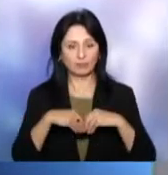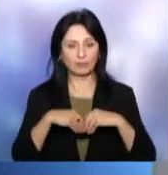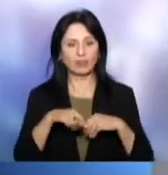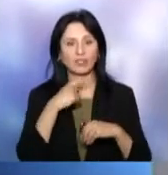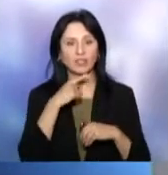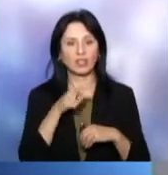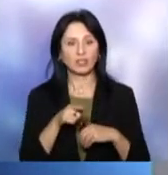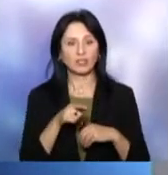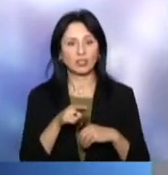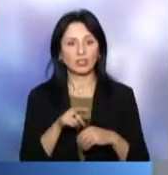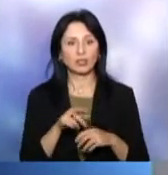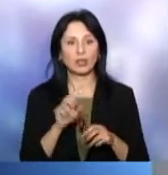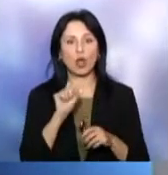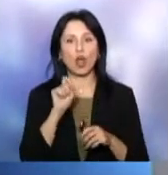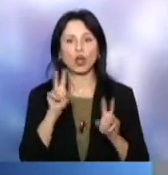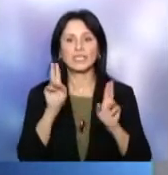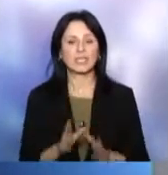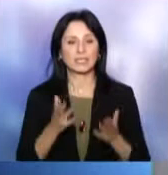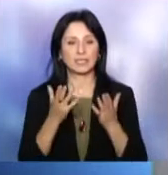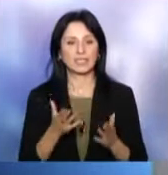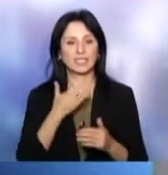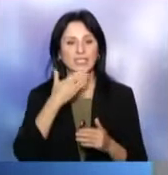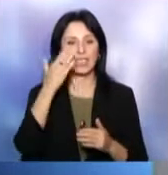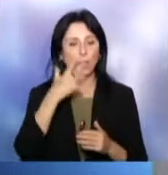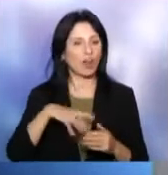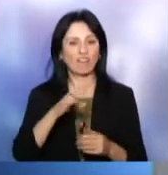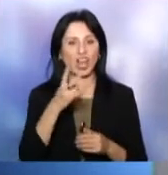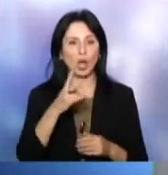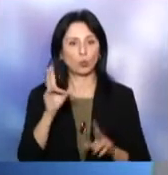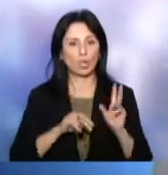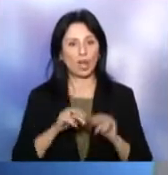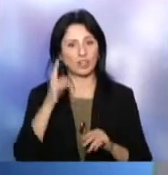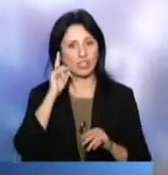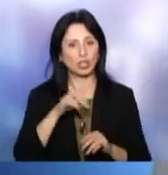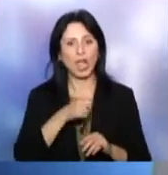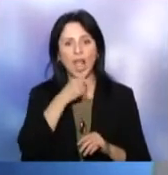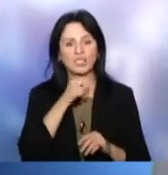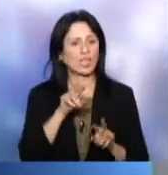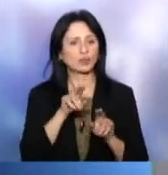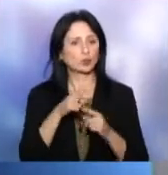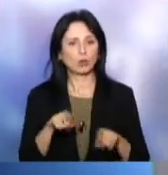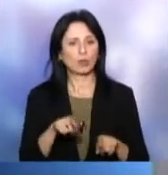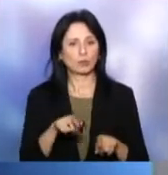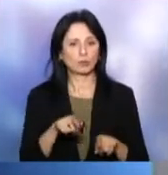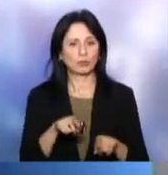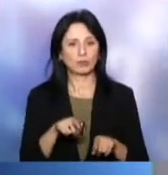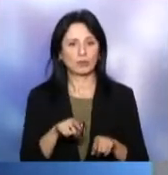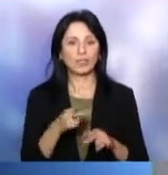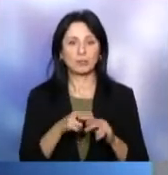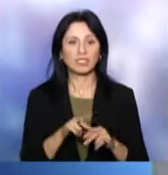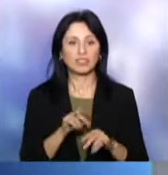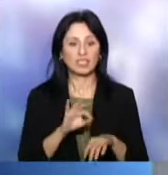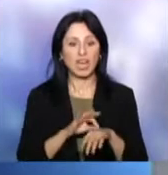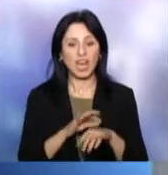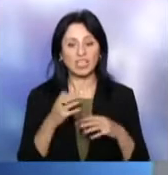ვთქვათ, ოქროს წესები, რომელიც ზაფხულში ყველამ უნდა გაითვალისწინოს ასაკის მიუხედავად, იმისათვის, რომ